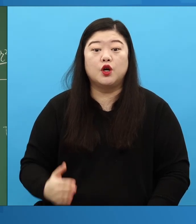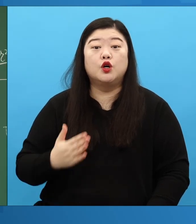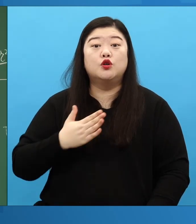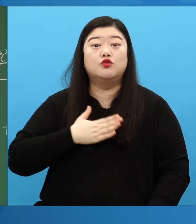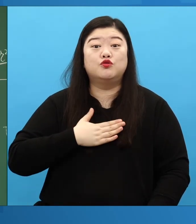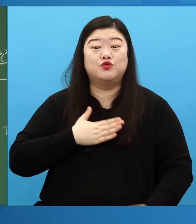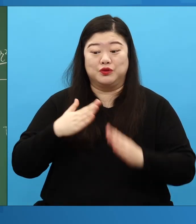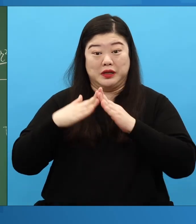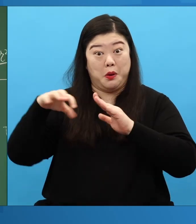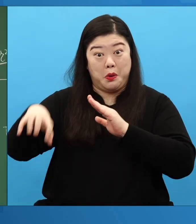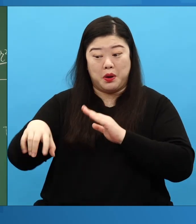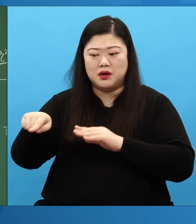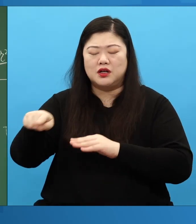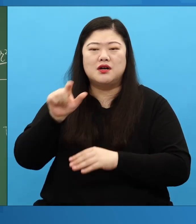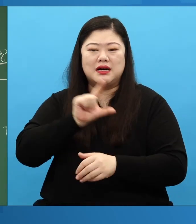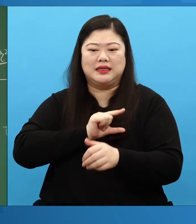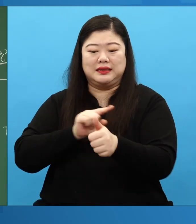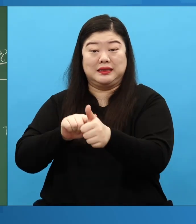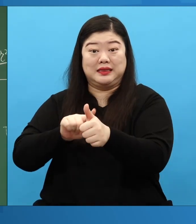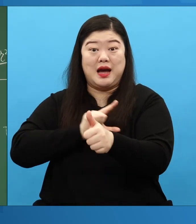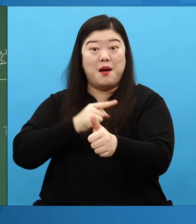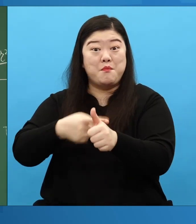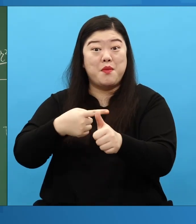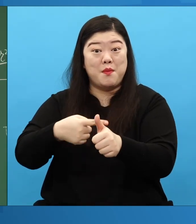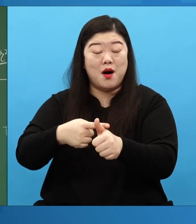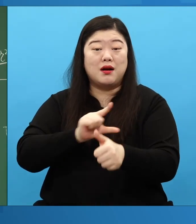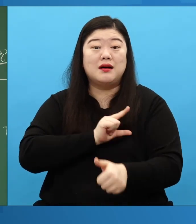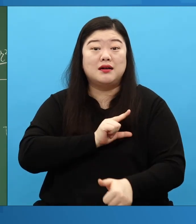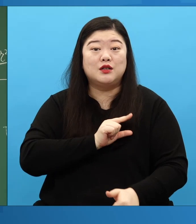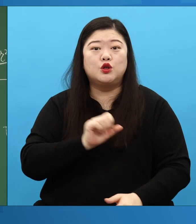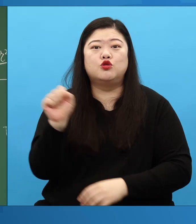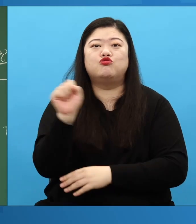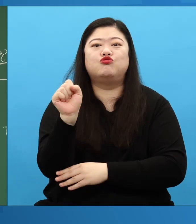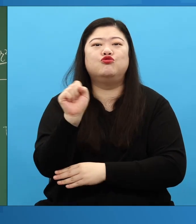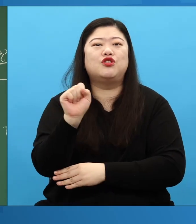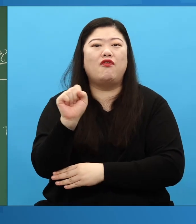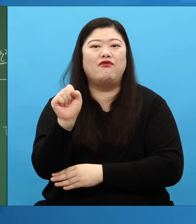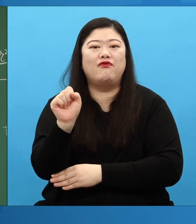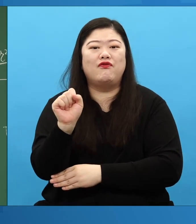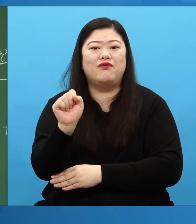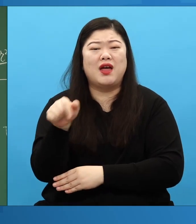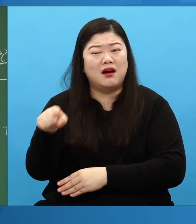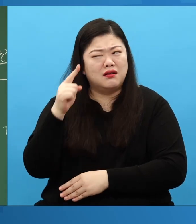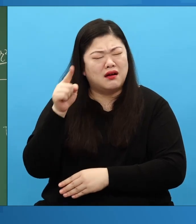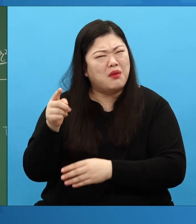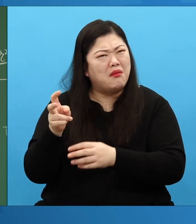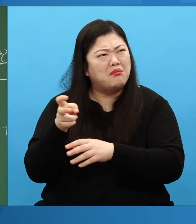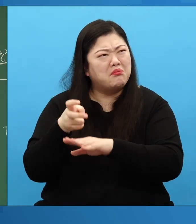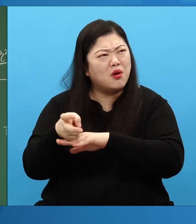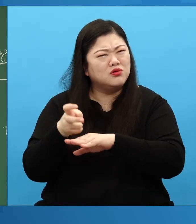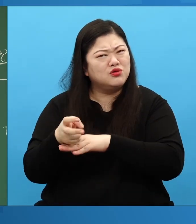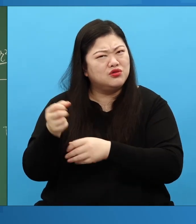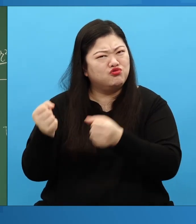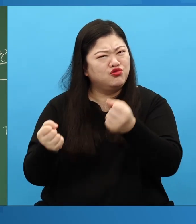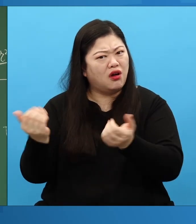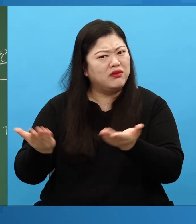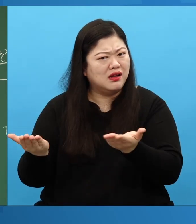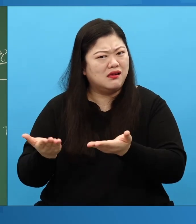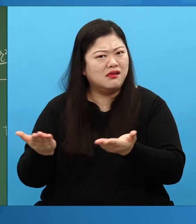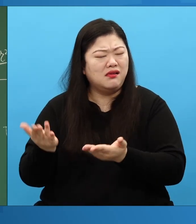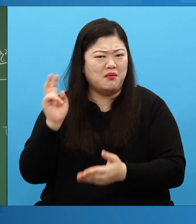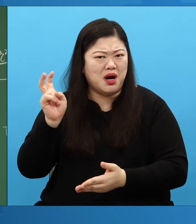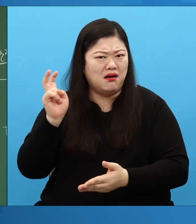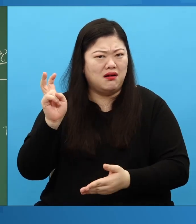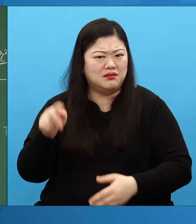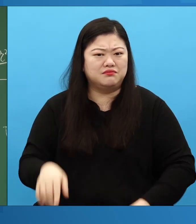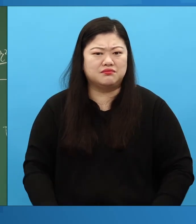운전수라는 사람이 있었다. And then there is one nickname of a man who's 그 called 사람이 the driver. 시내에서 뭐 버스인가 뭔가 운전을 하는가 봐요. And I think he was maybe with the driver of a city